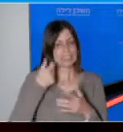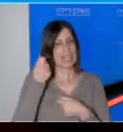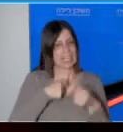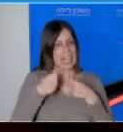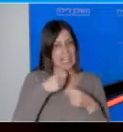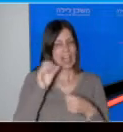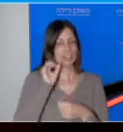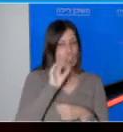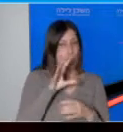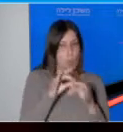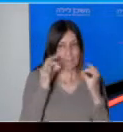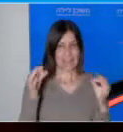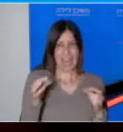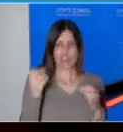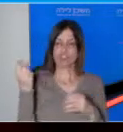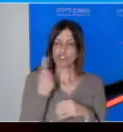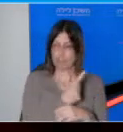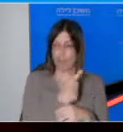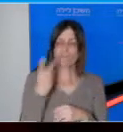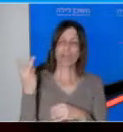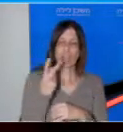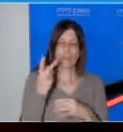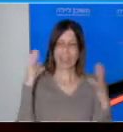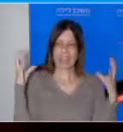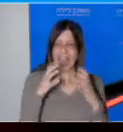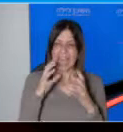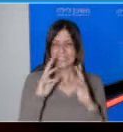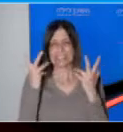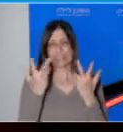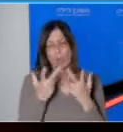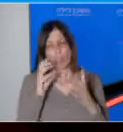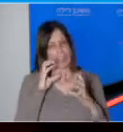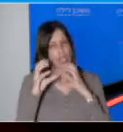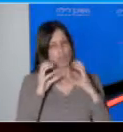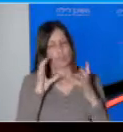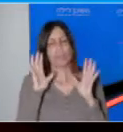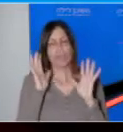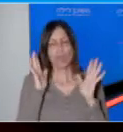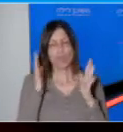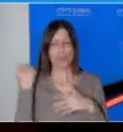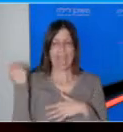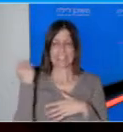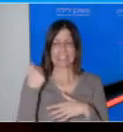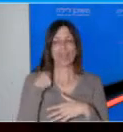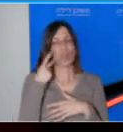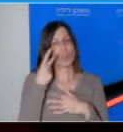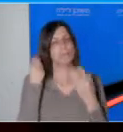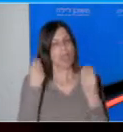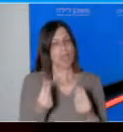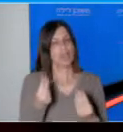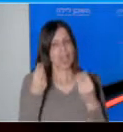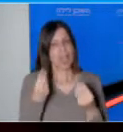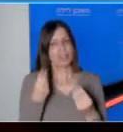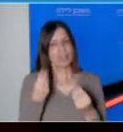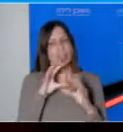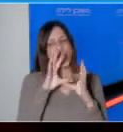שלחו בתחילת השבוע, וכמובן הלחץ הציבורי והתקשורתי המאוד מאוד חזק, אנחנו רואים לאט לאט שכל